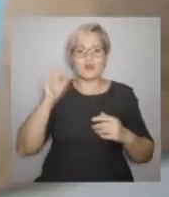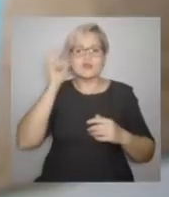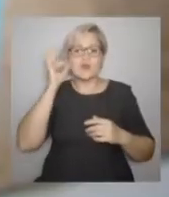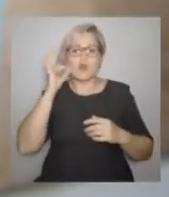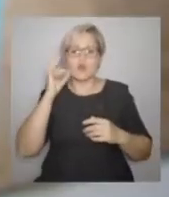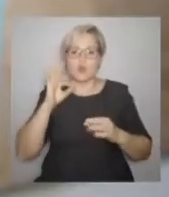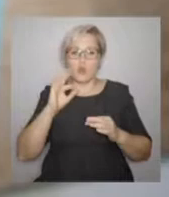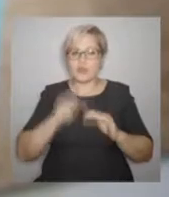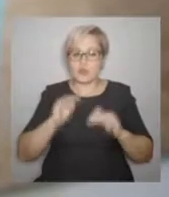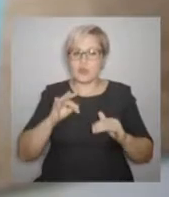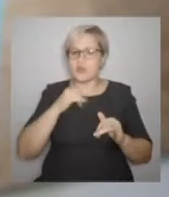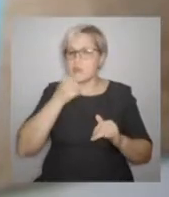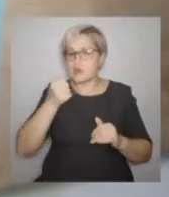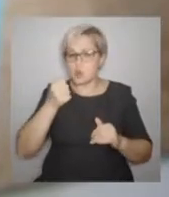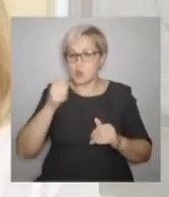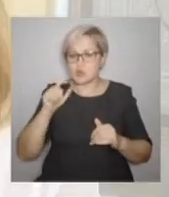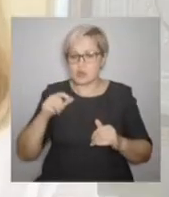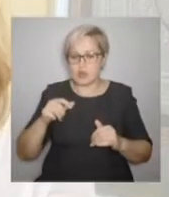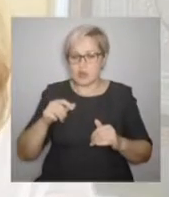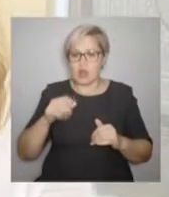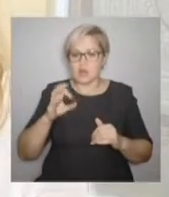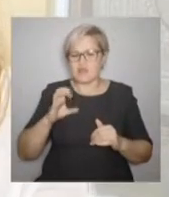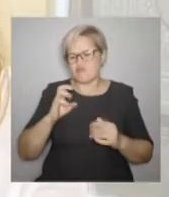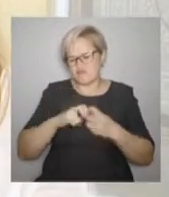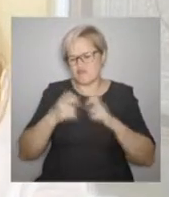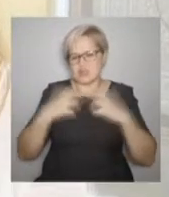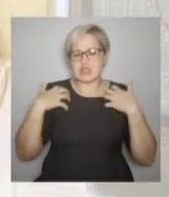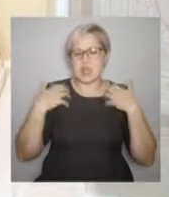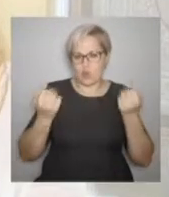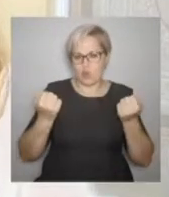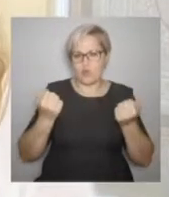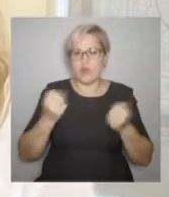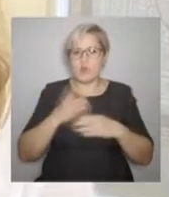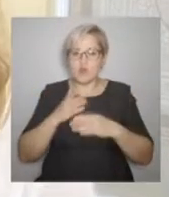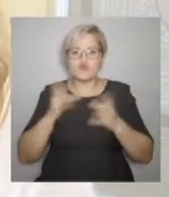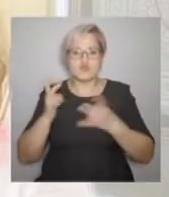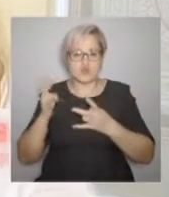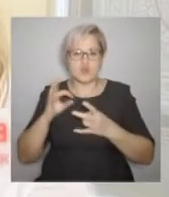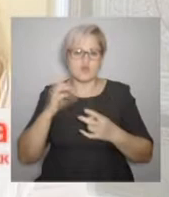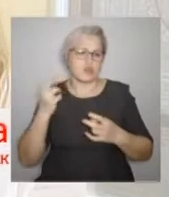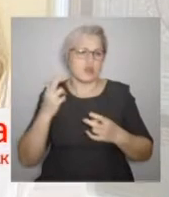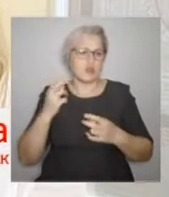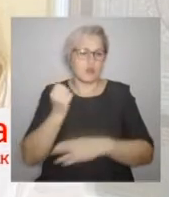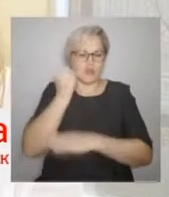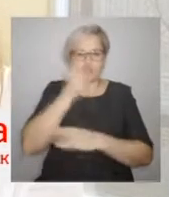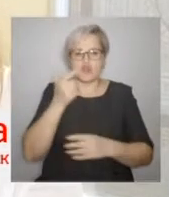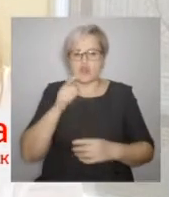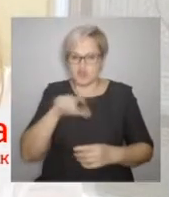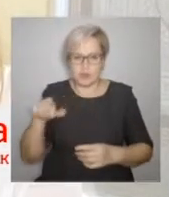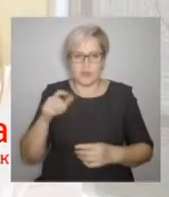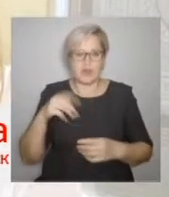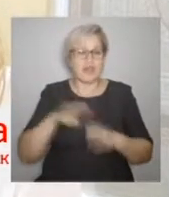как не все люди могут попросить помощи даже у элементарных соседей, у